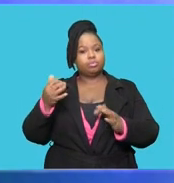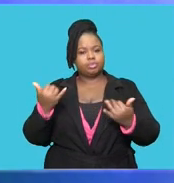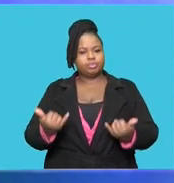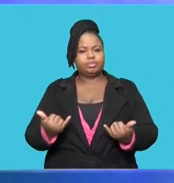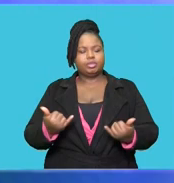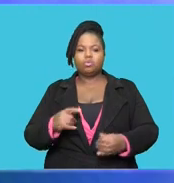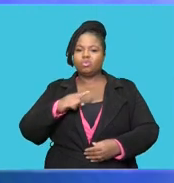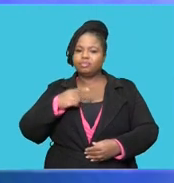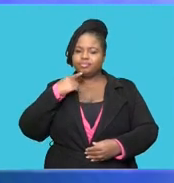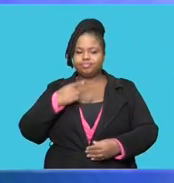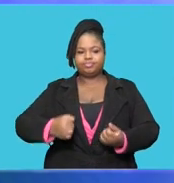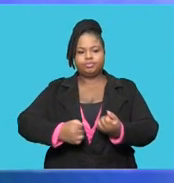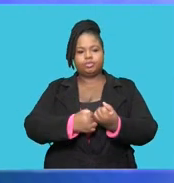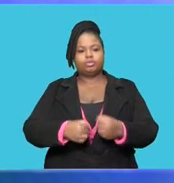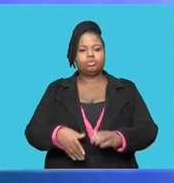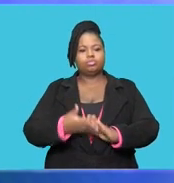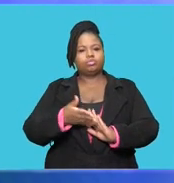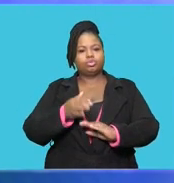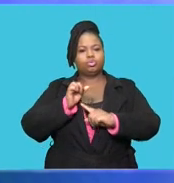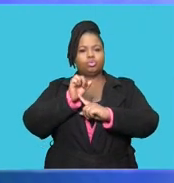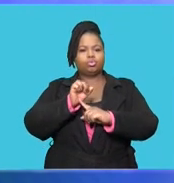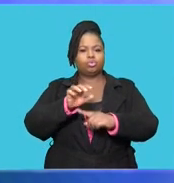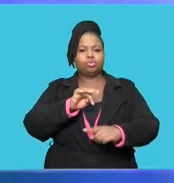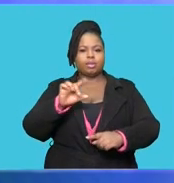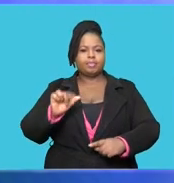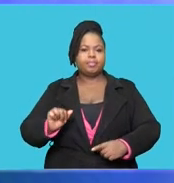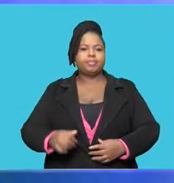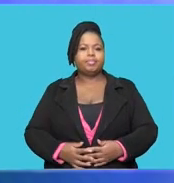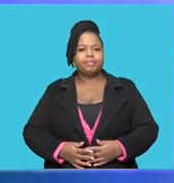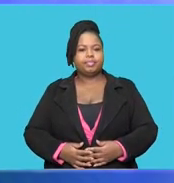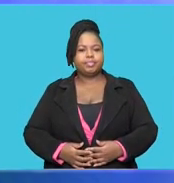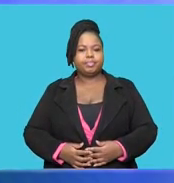namhlanje bexhaswa ngabentshukumo i-Operation Dudula.